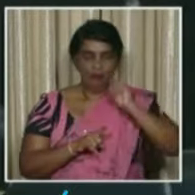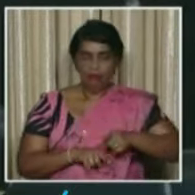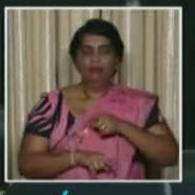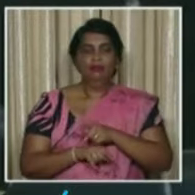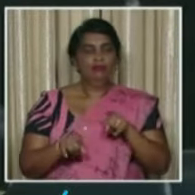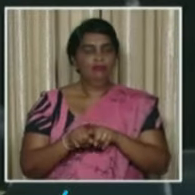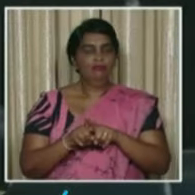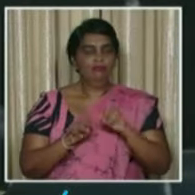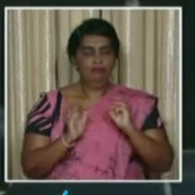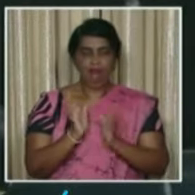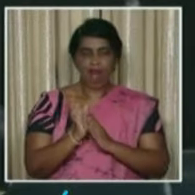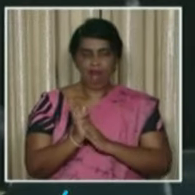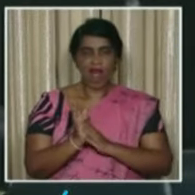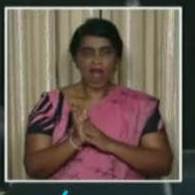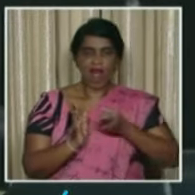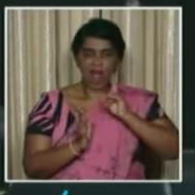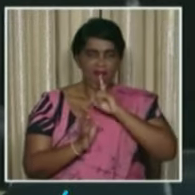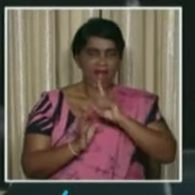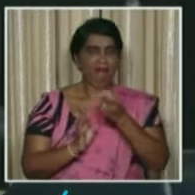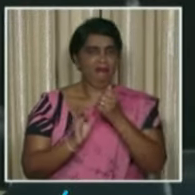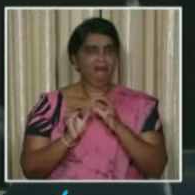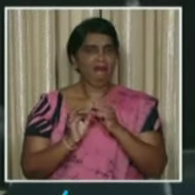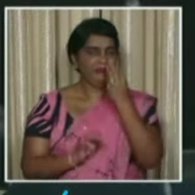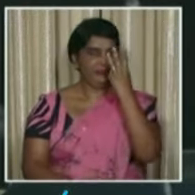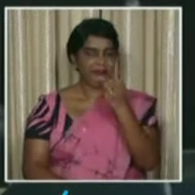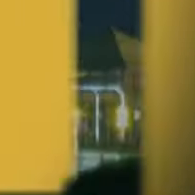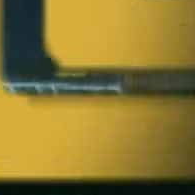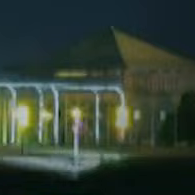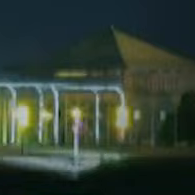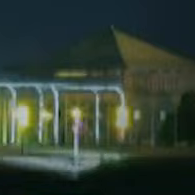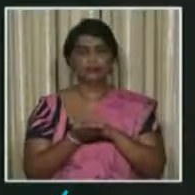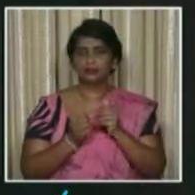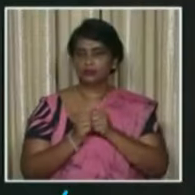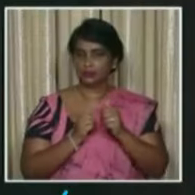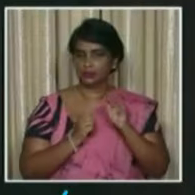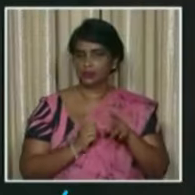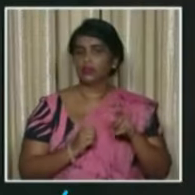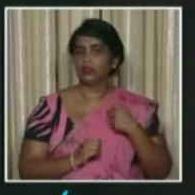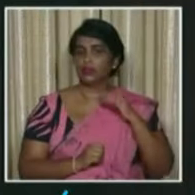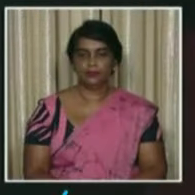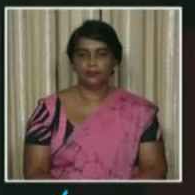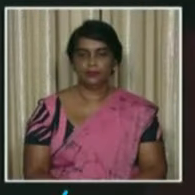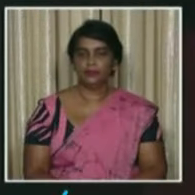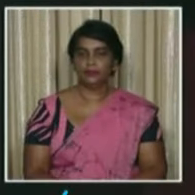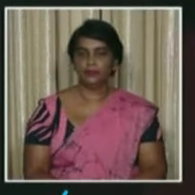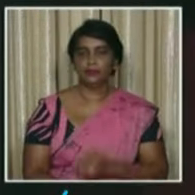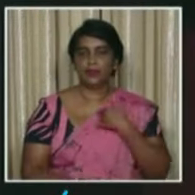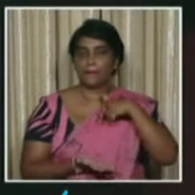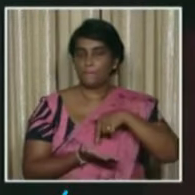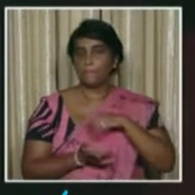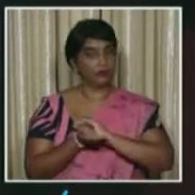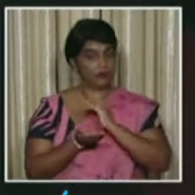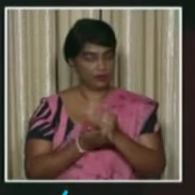කරන්න අපේ කාර්ක සභාව අවසර දීලා තියෙනවා රුපියල් බිලියන 3900 විශේෂයෙන්ම අඩාල වෙලා තියෙනවා මධ්‍යම